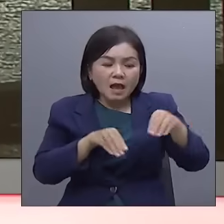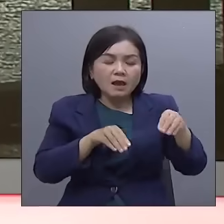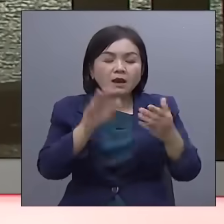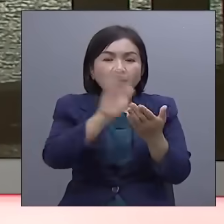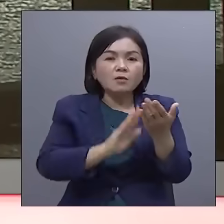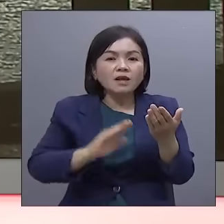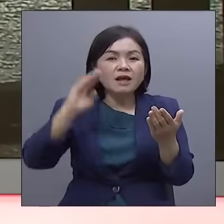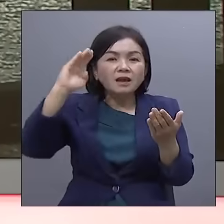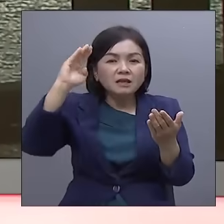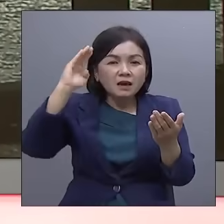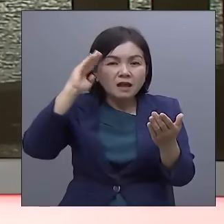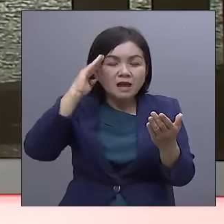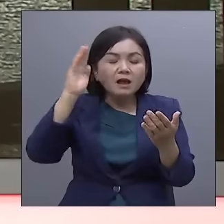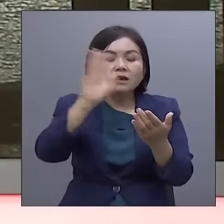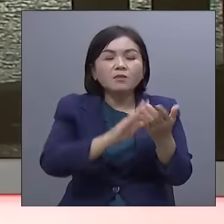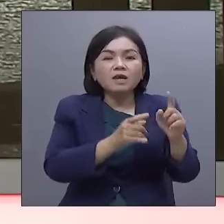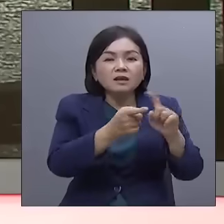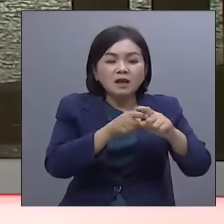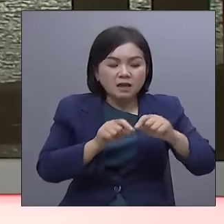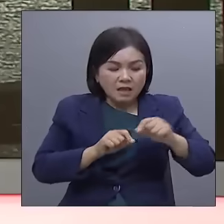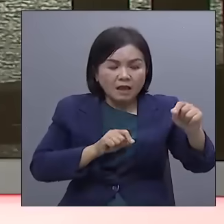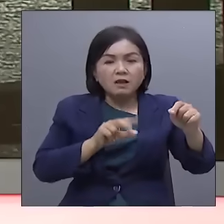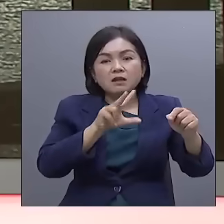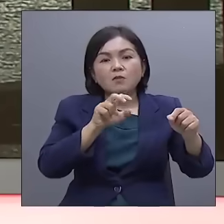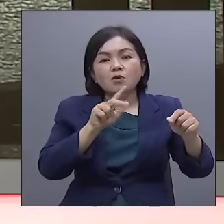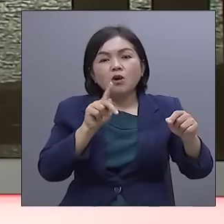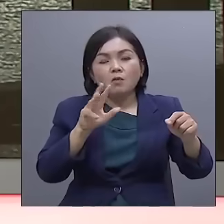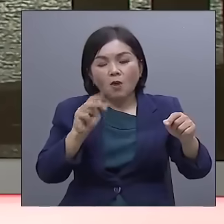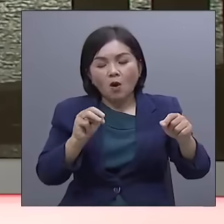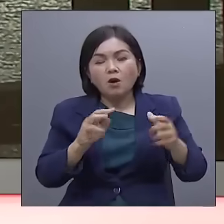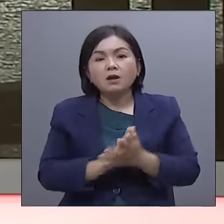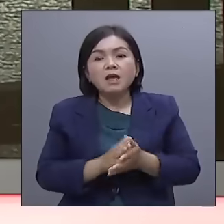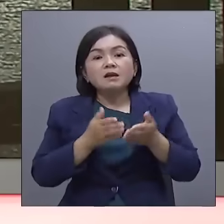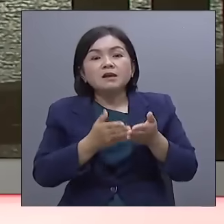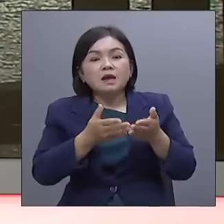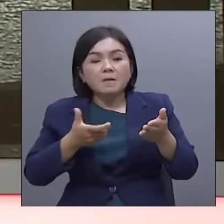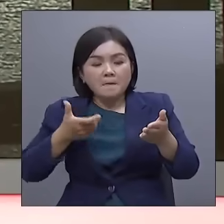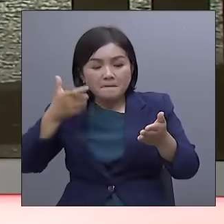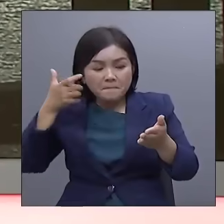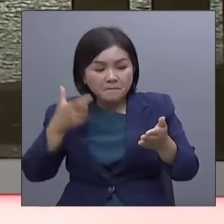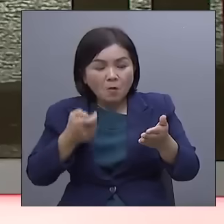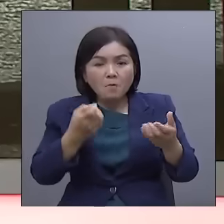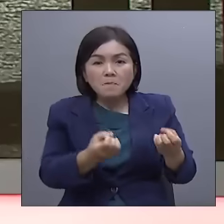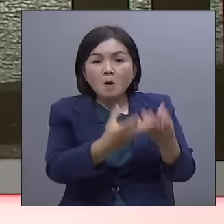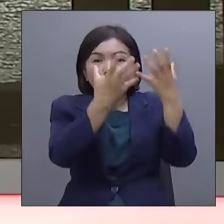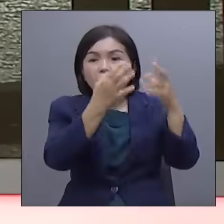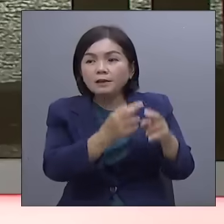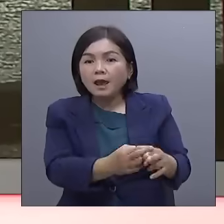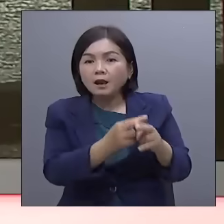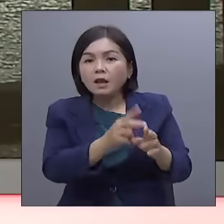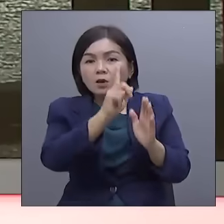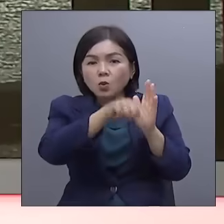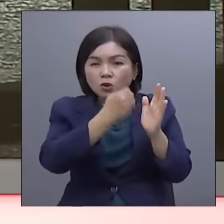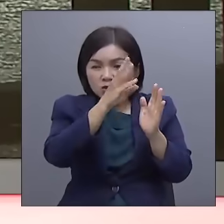เซลวัฒน์เนี่ยมีเพียงแค่ 300กมเท่านั้นค่ะขณะที่เรือโดนรุ่นนี้ยังสามารถทำงานอัตโนมัตินะคะได้นานถึง 60